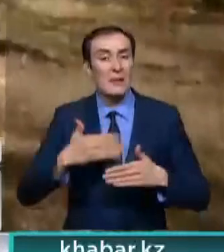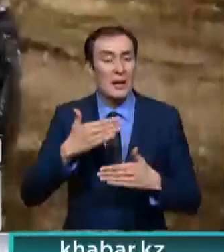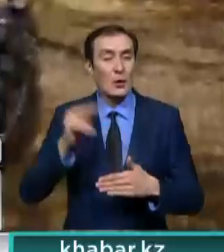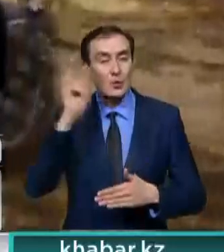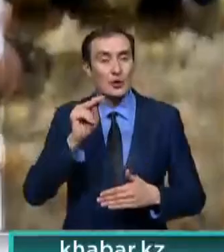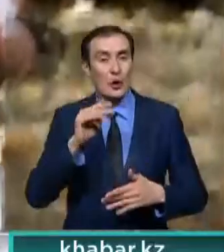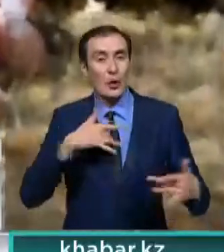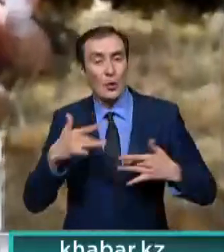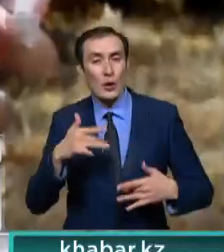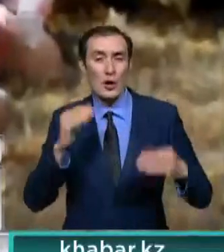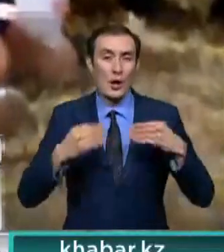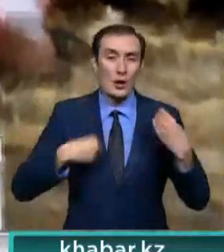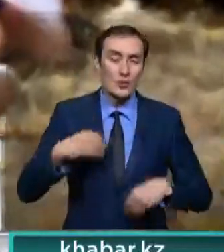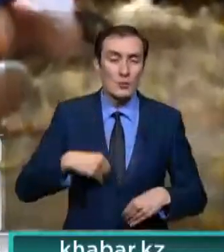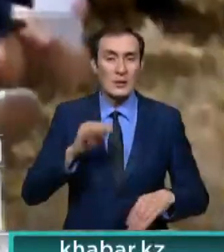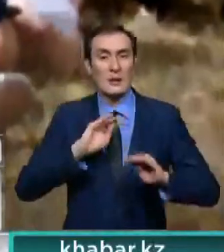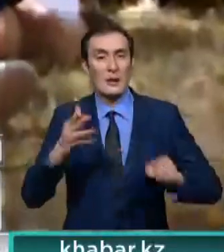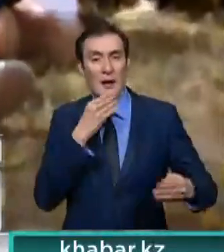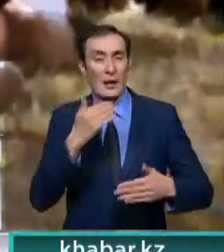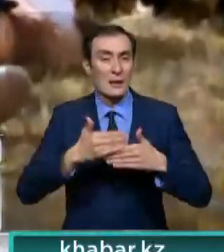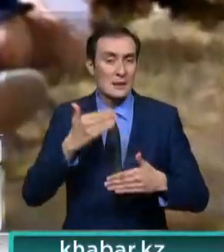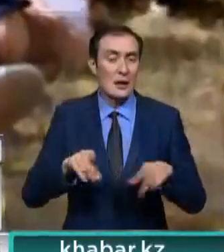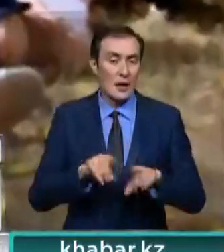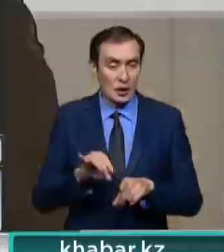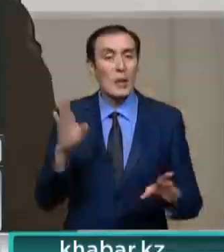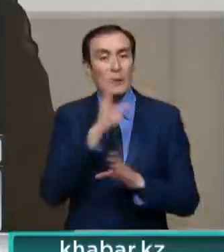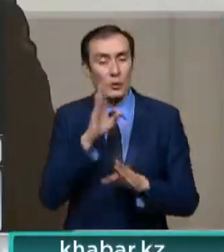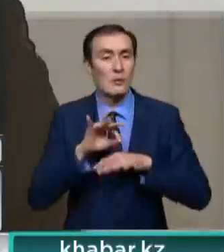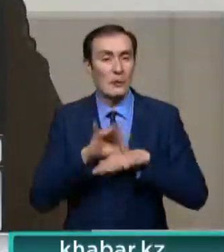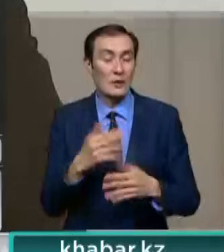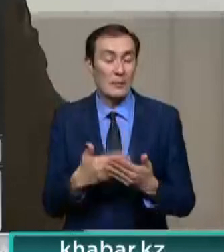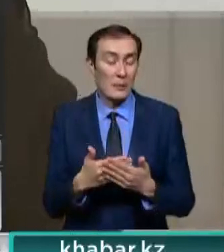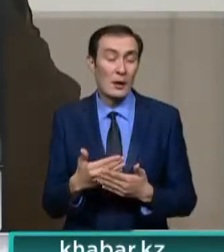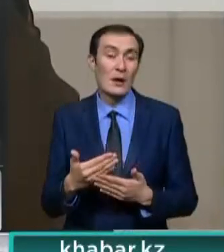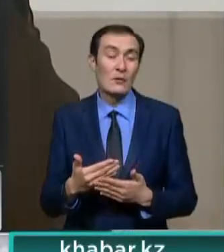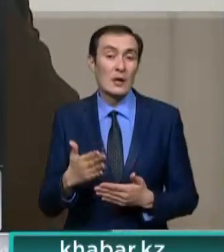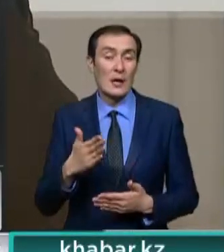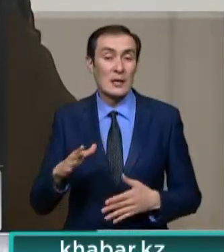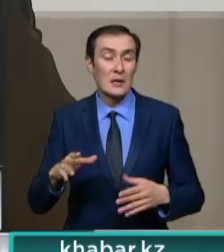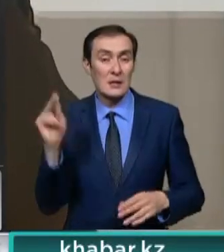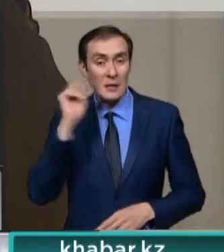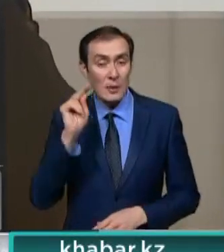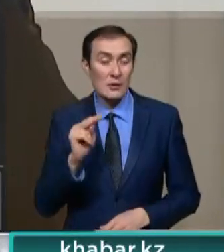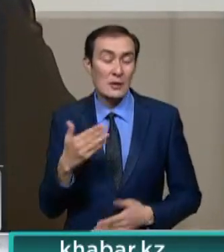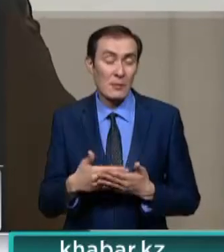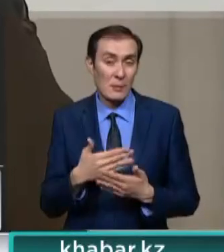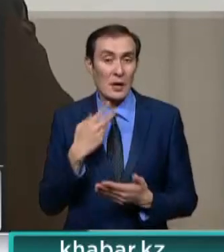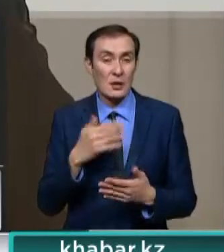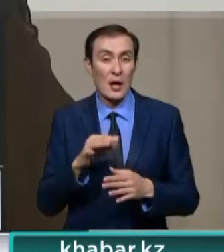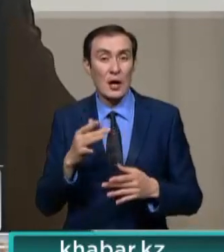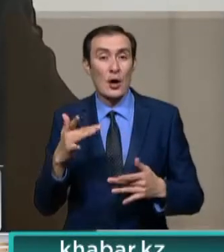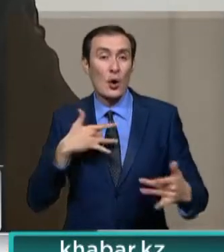учат роли, создают костюмы и делают декорации. Занятия проходят и на природе. Вот он на три занимается, и, казалось бы, я ему